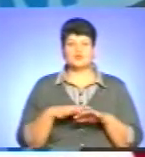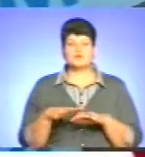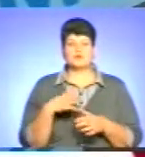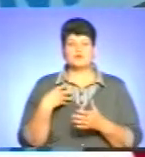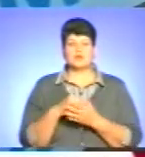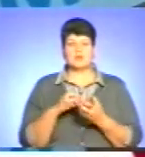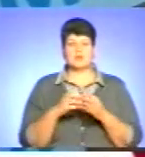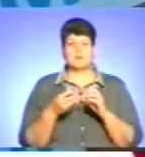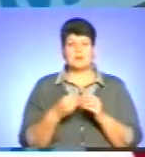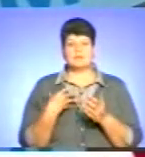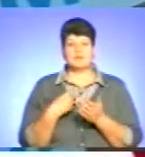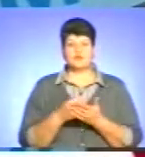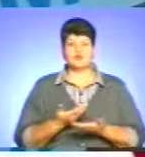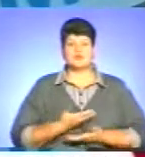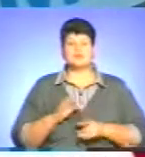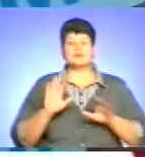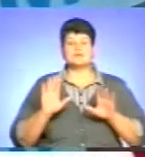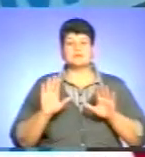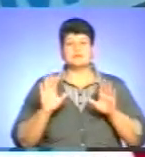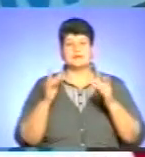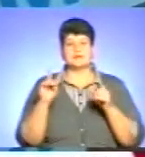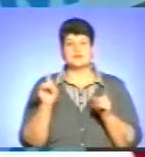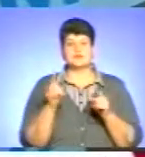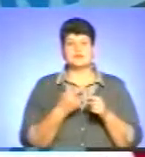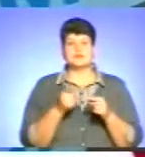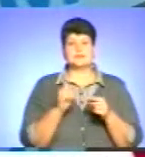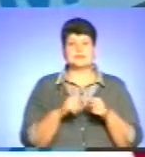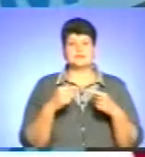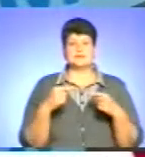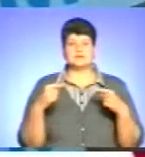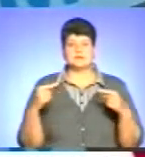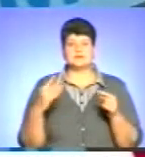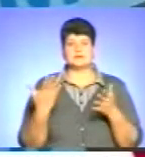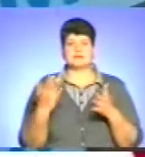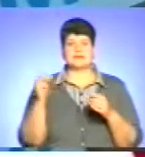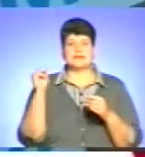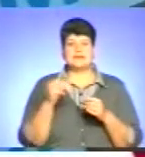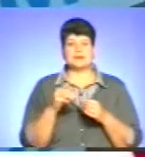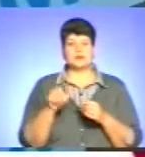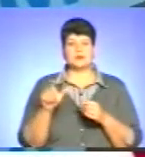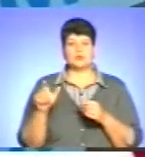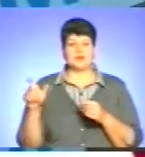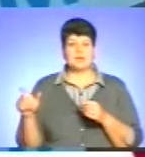життя. Але так стається, що ті всі сотні, навіть тисячі дітей,